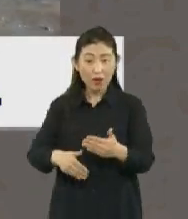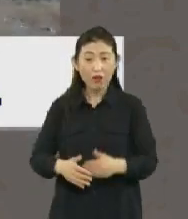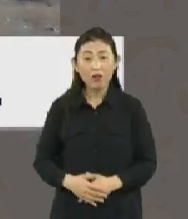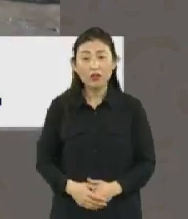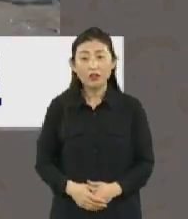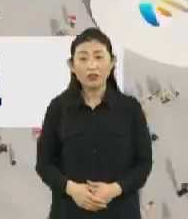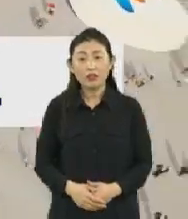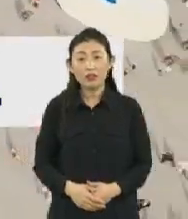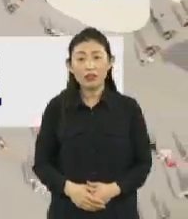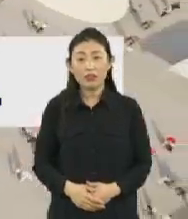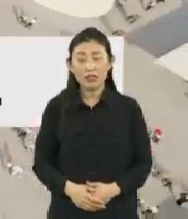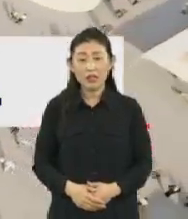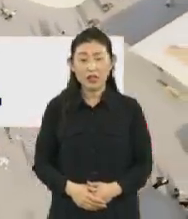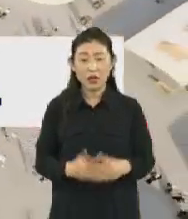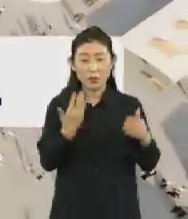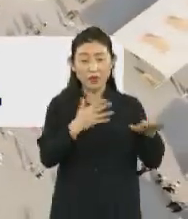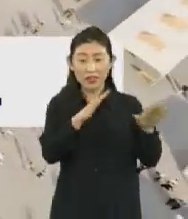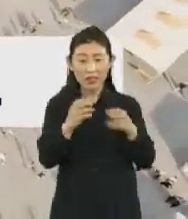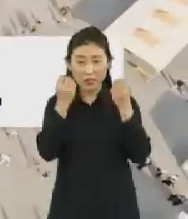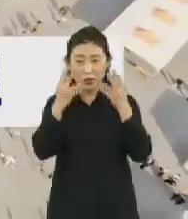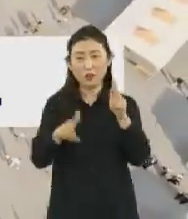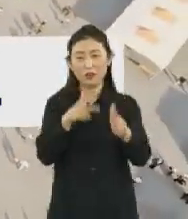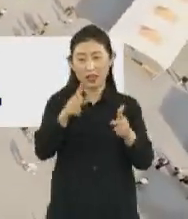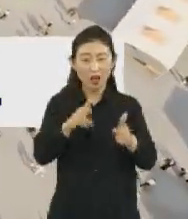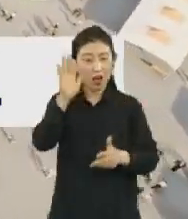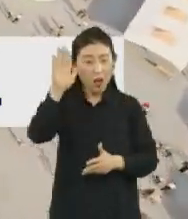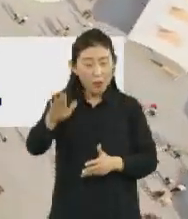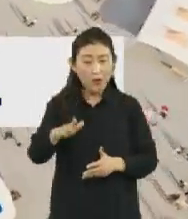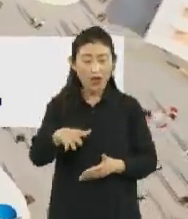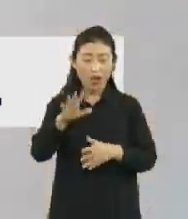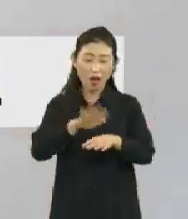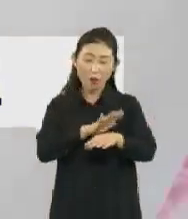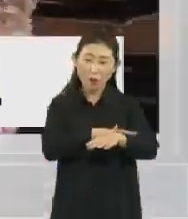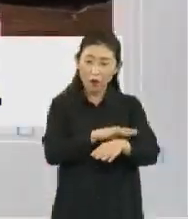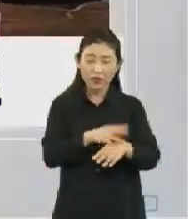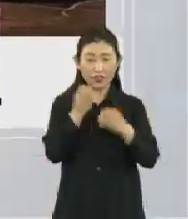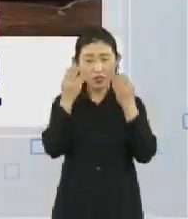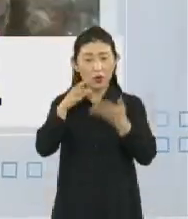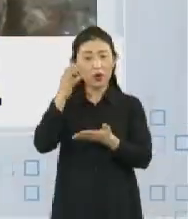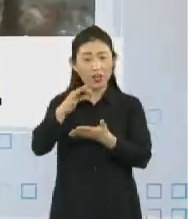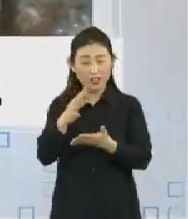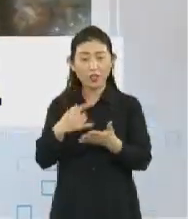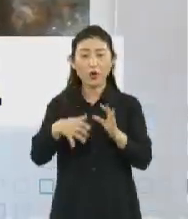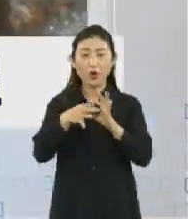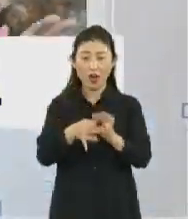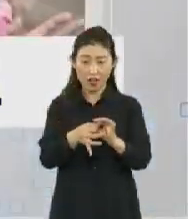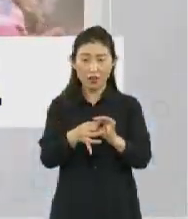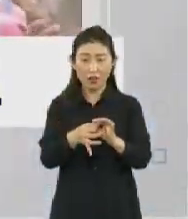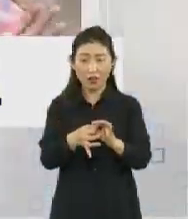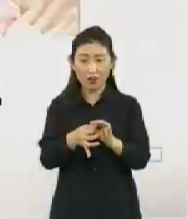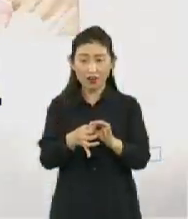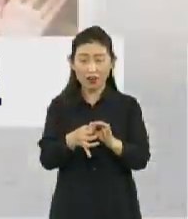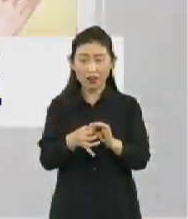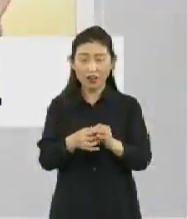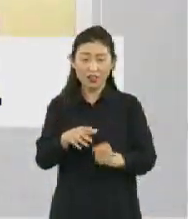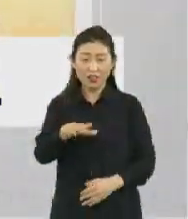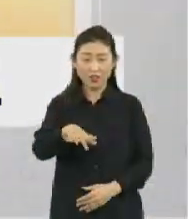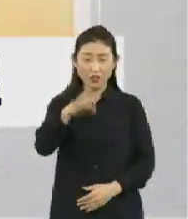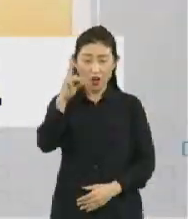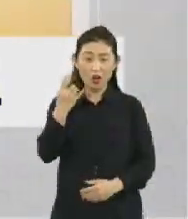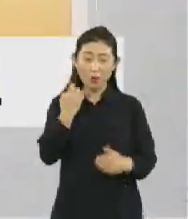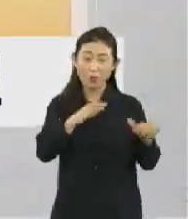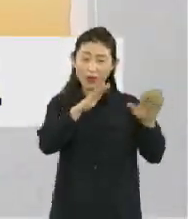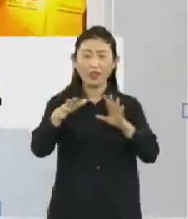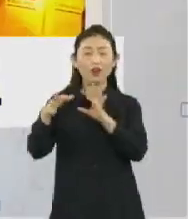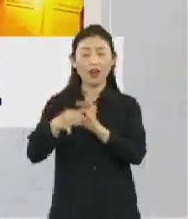다가왔습니다. 해양 신산업과 해양 머드의 미래 가치를 공유하고 신산업 허브를 구축하기 위한 서양권 최초의 해양 관련